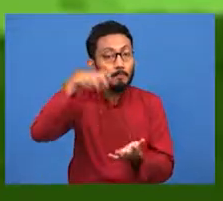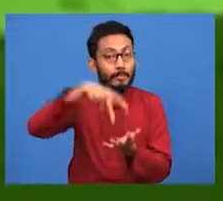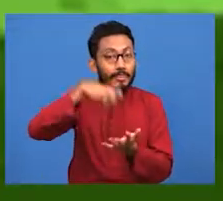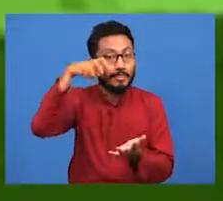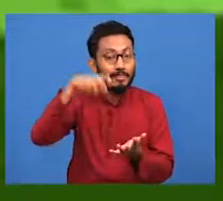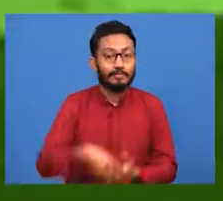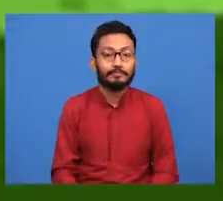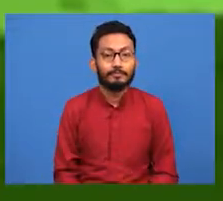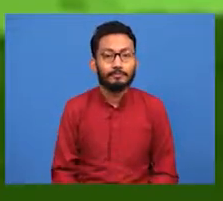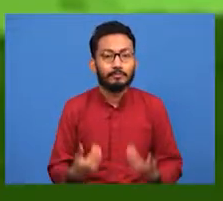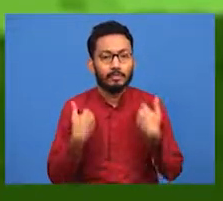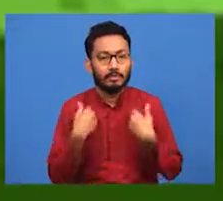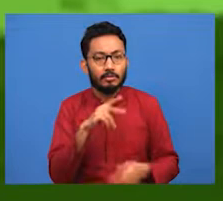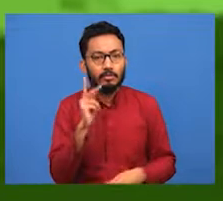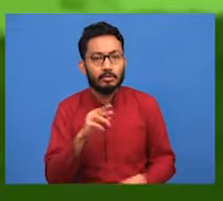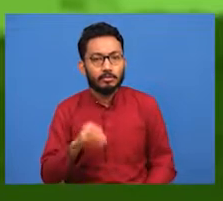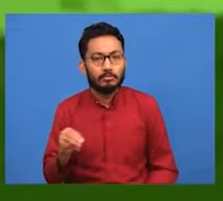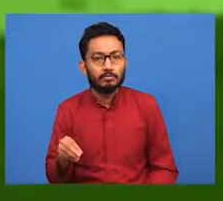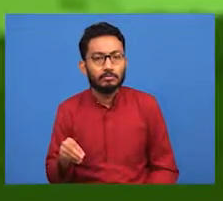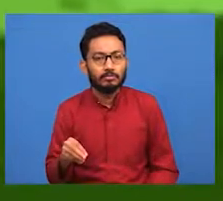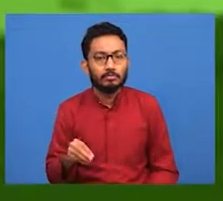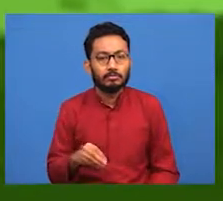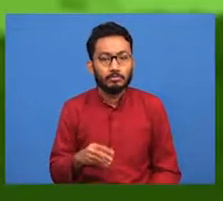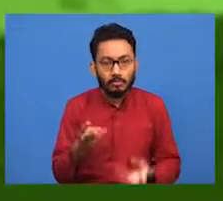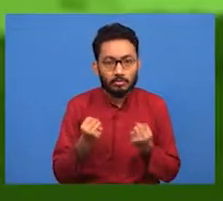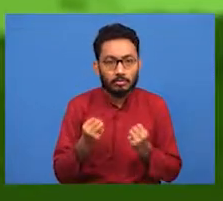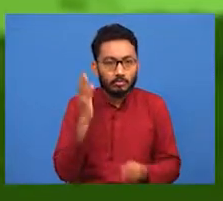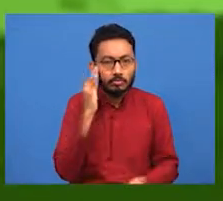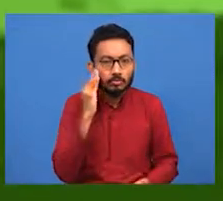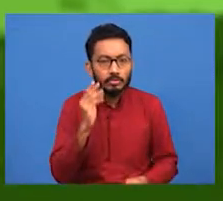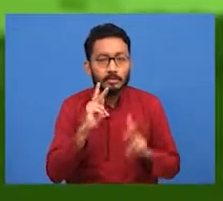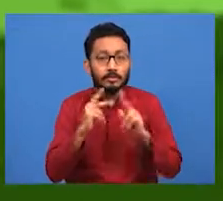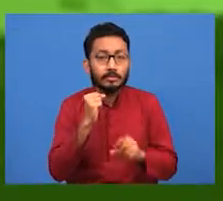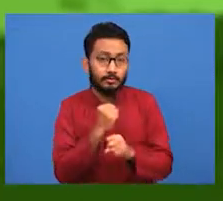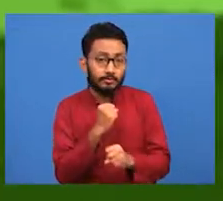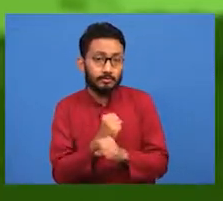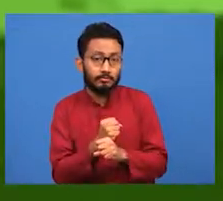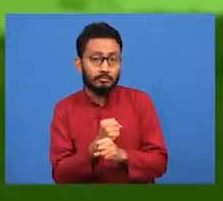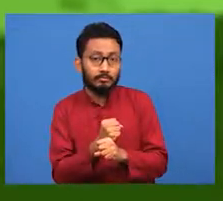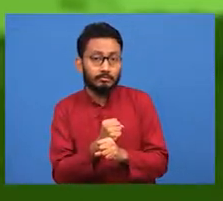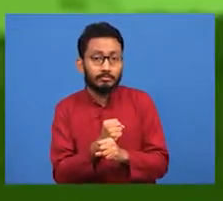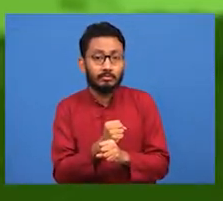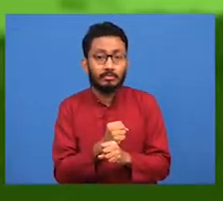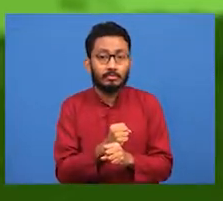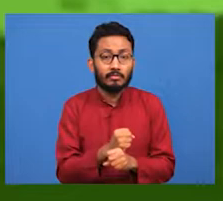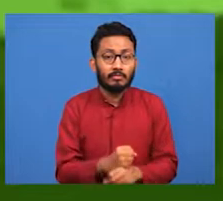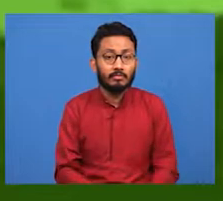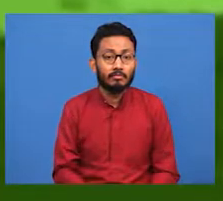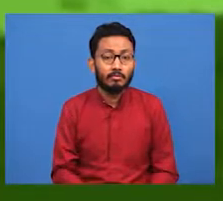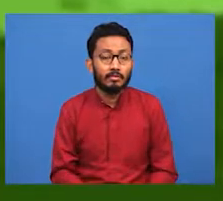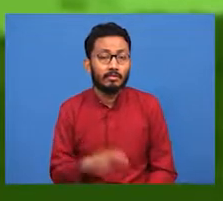Adakah murid-murid ingin tahu lebih lanjut tentang kata kerja? Jom dengar apa yang cikgu akan kongsi hari